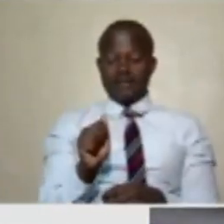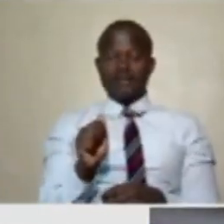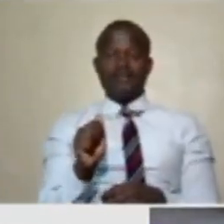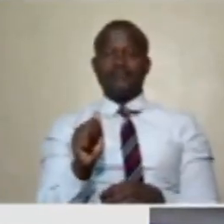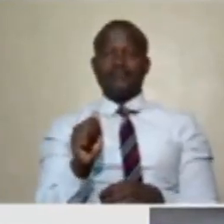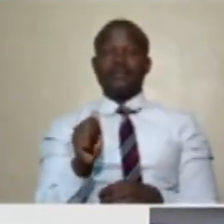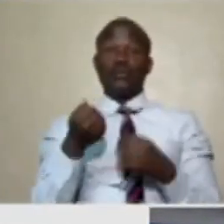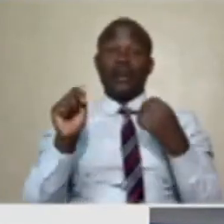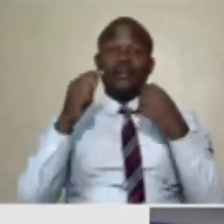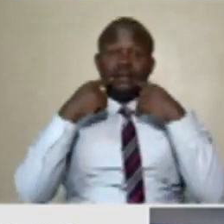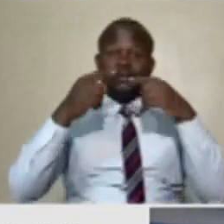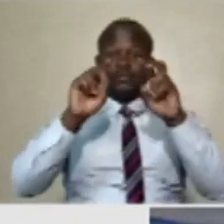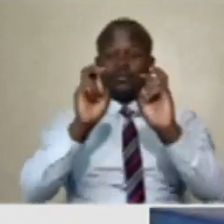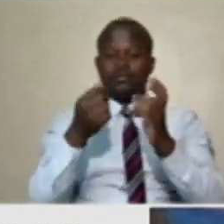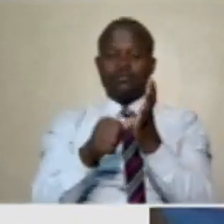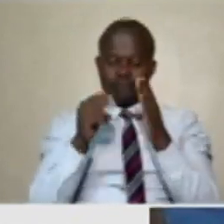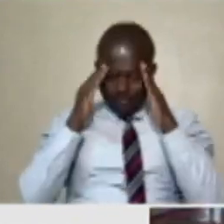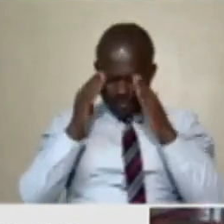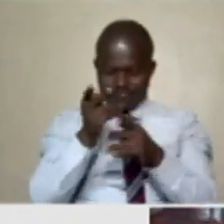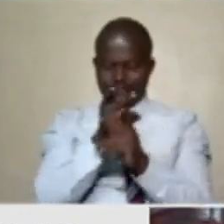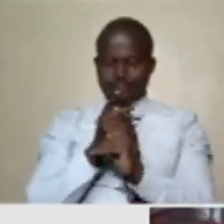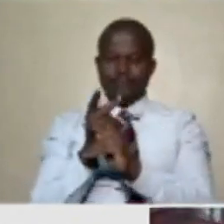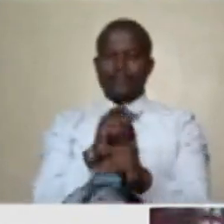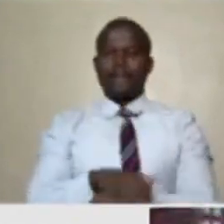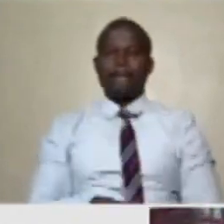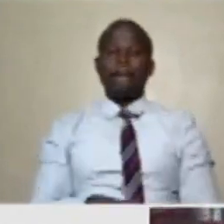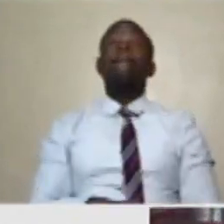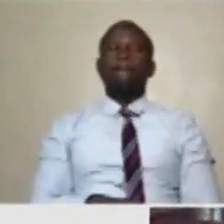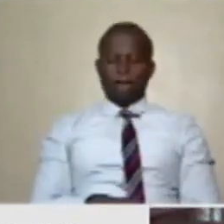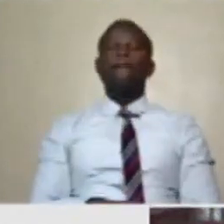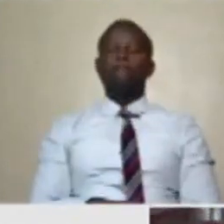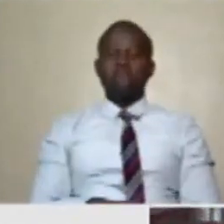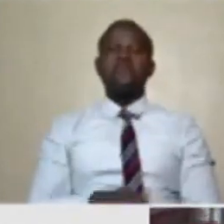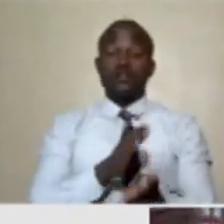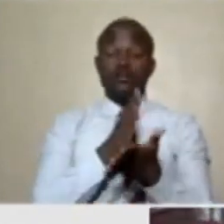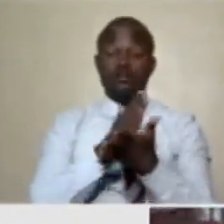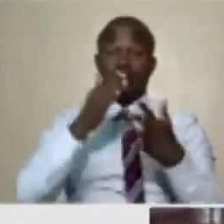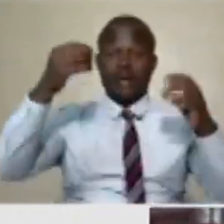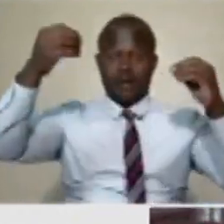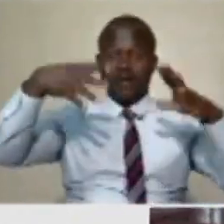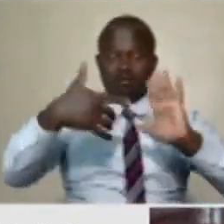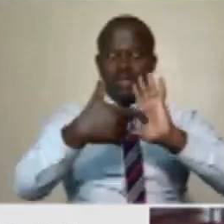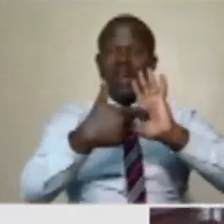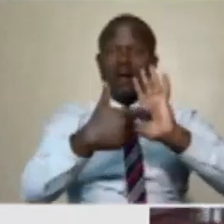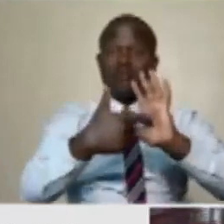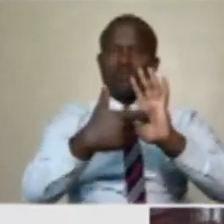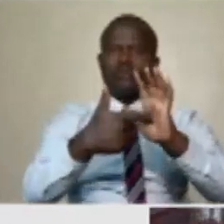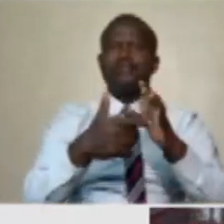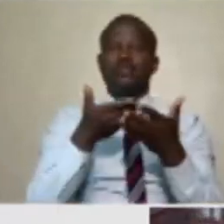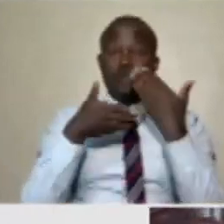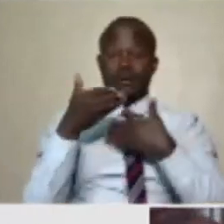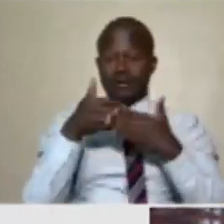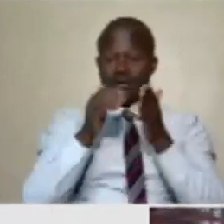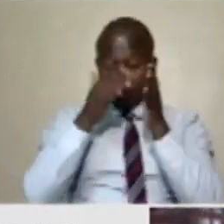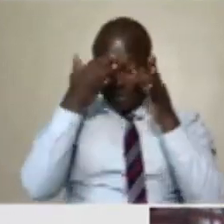Pascal avuga ko ari ikibazo giye kwitabwaho. Byagiye bigaragazwa kenshi tubiganiraho, twabifatiye n'ingamba